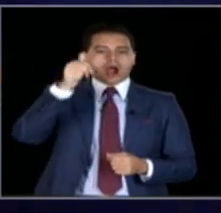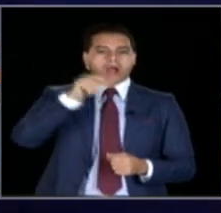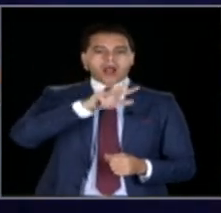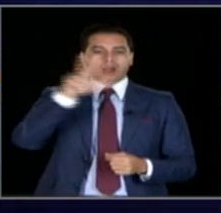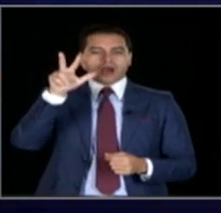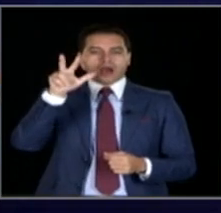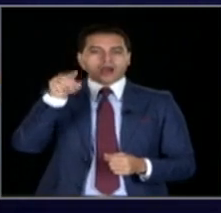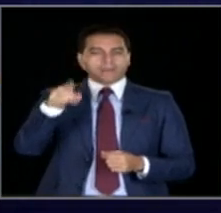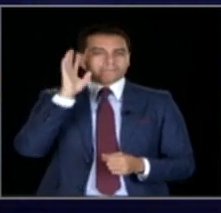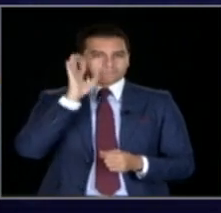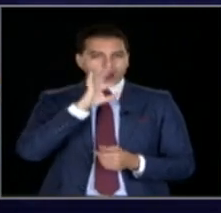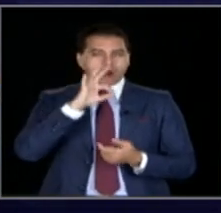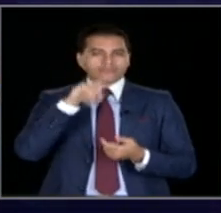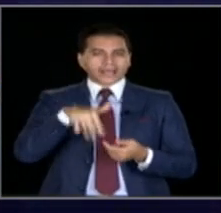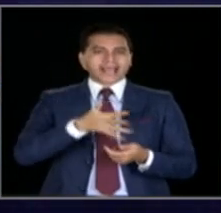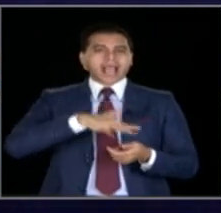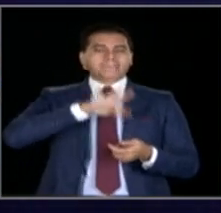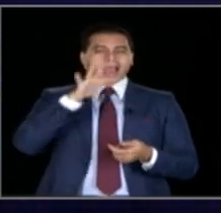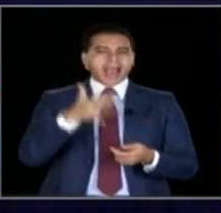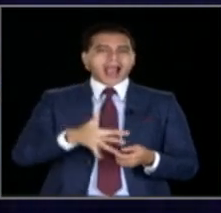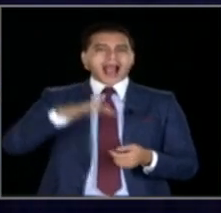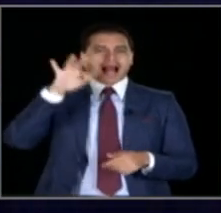سلسلة جبال بركانية